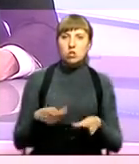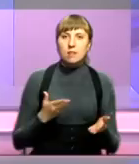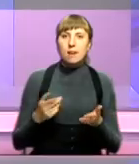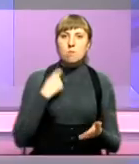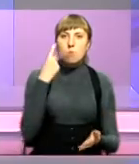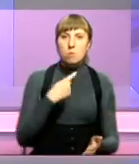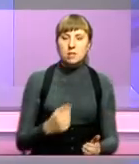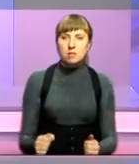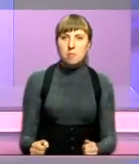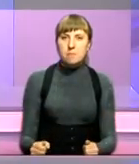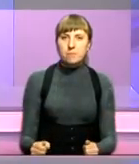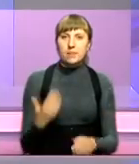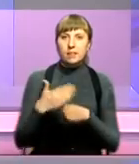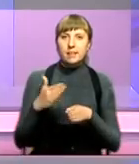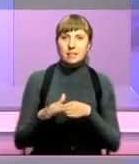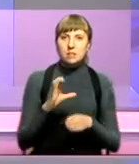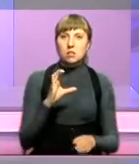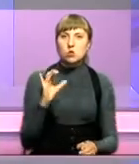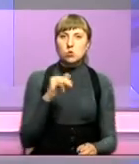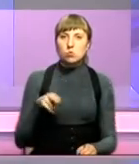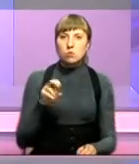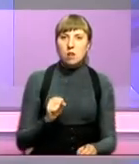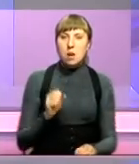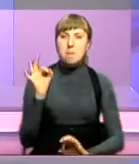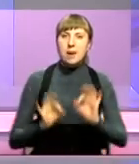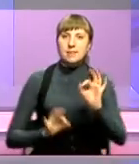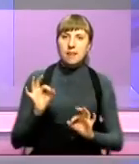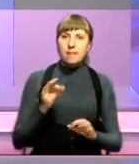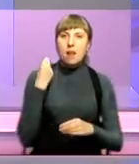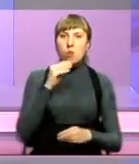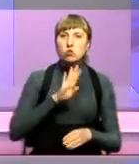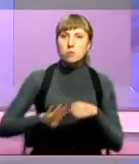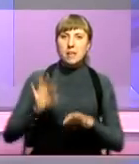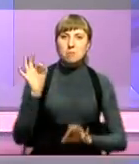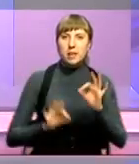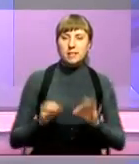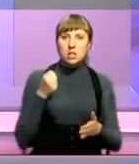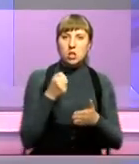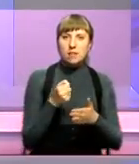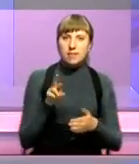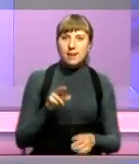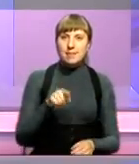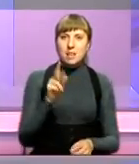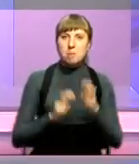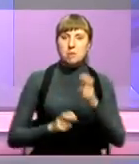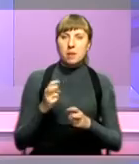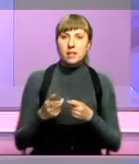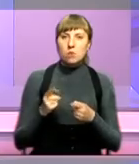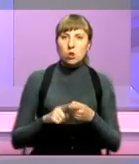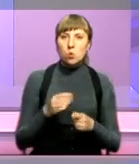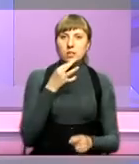образом. Кредит, суда, процентная, а лучше беспроцентная для тех предприятий, у которых, скажем